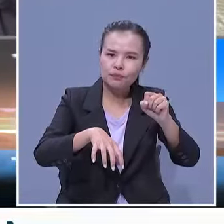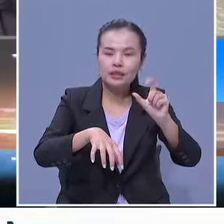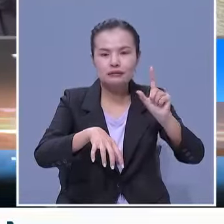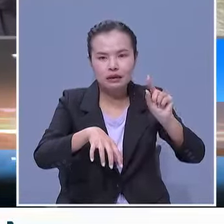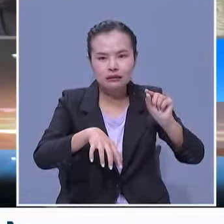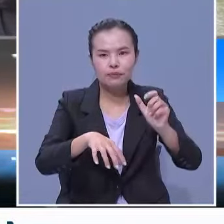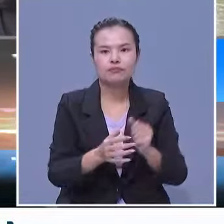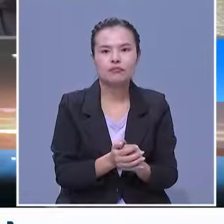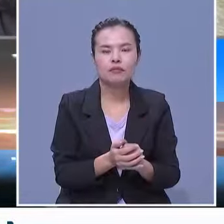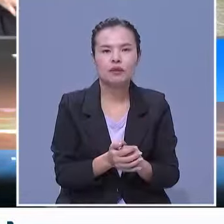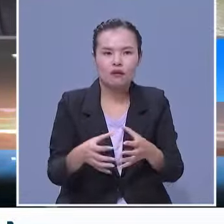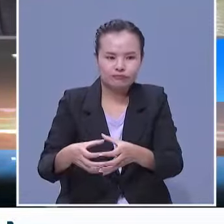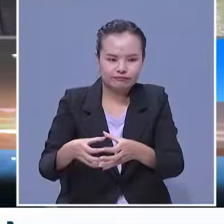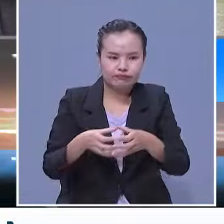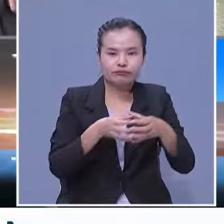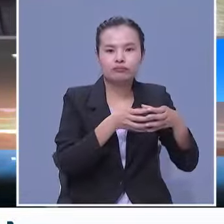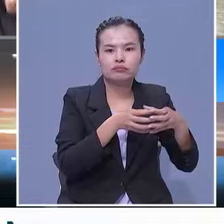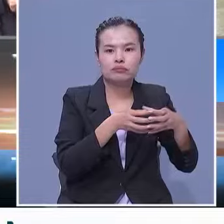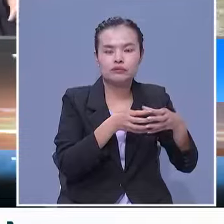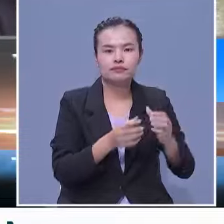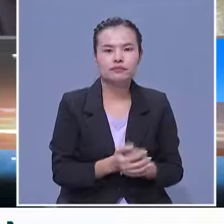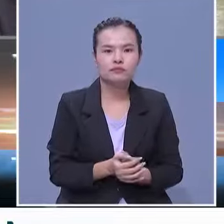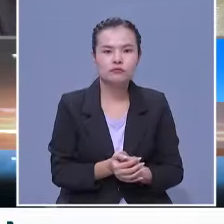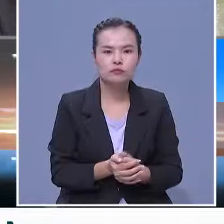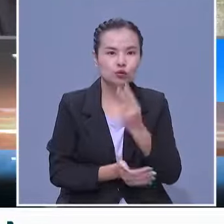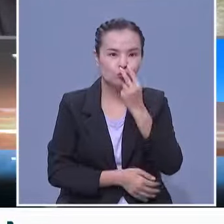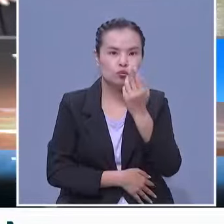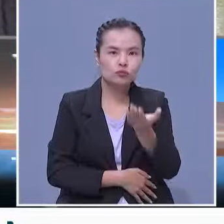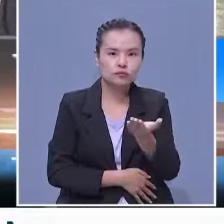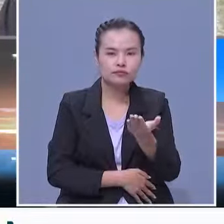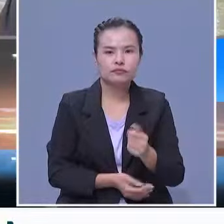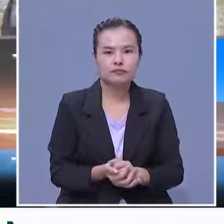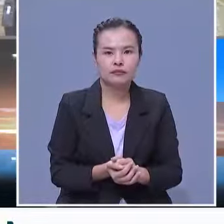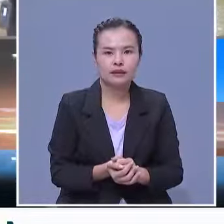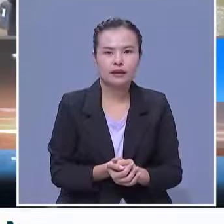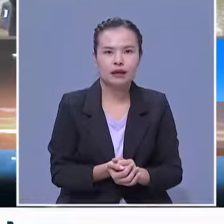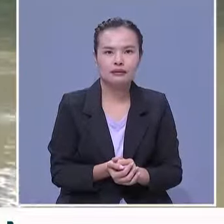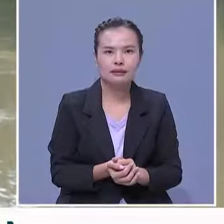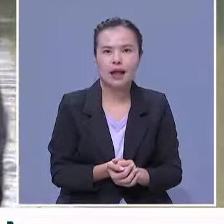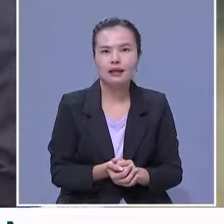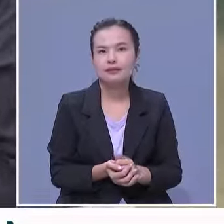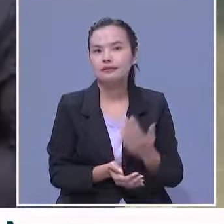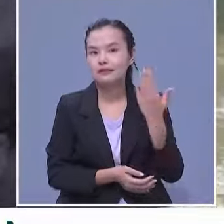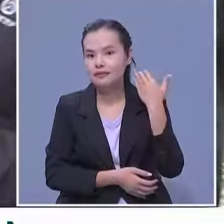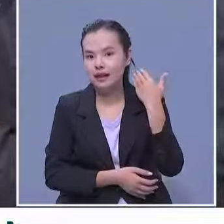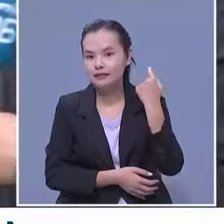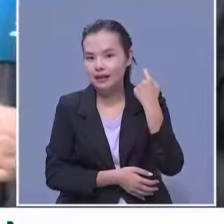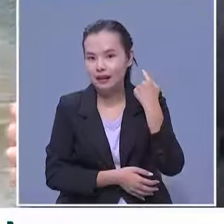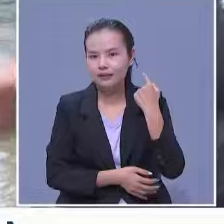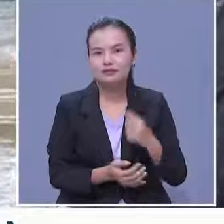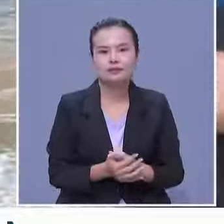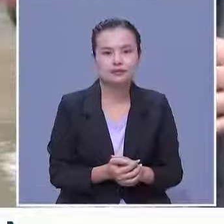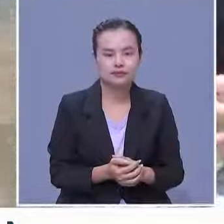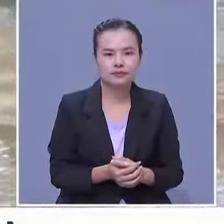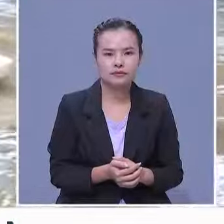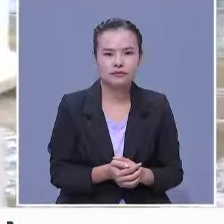ส่วนใหญ่เนี่ยอพยพออกมาแล้วเดี๋ยวก่อนจะให้คุณผู้ชมไปดูภาพบรรยากาศตรงนั้นเนี่ยเดี๋ยวดิฉันให้ดูด้านหลังของดิฉันนิดนึงจะเห็นว่าตรงนี้ค่ะคุณผู้ช